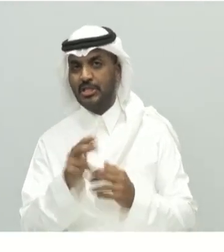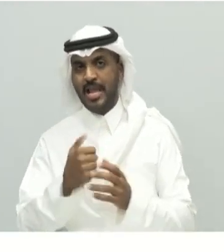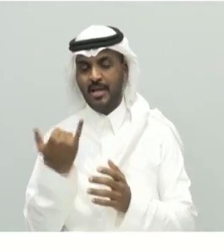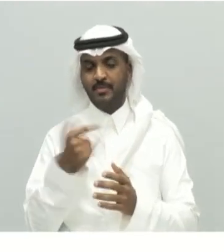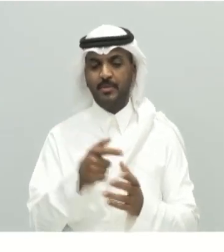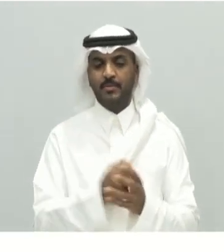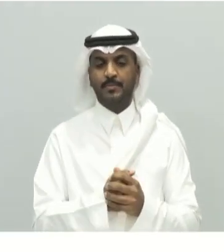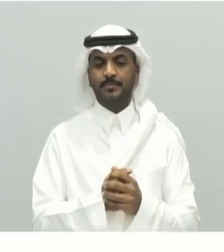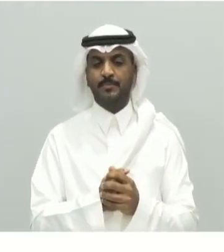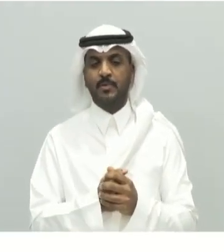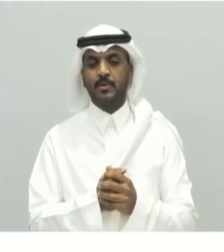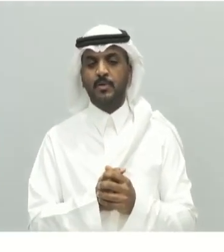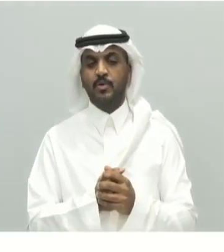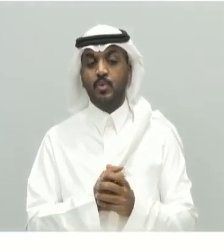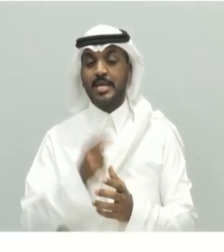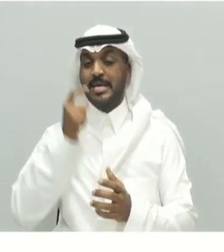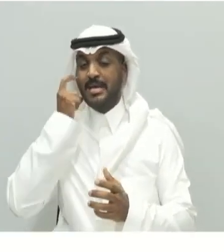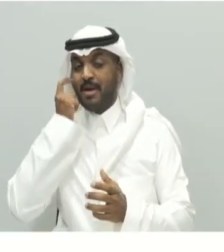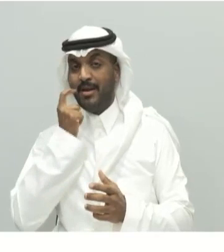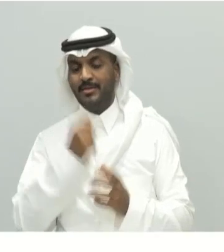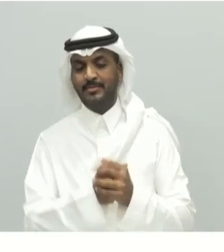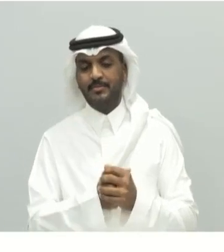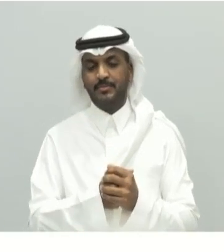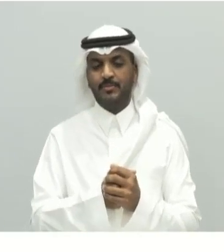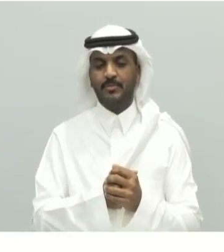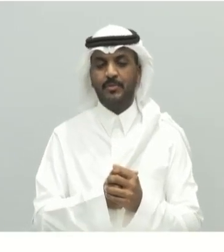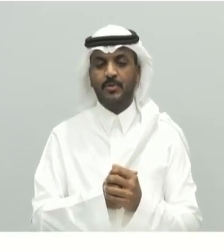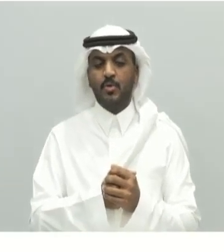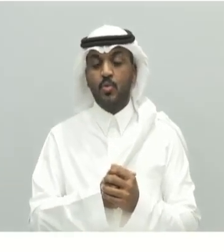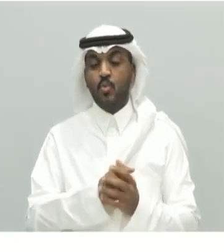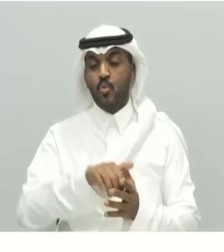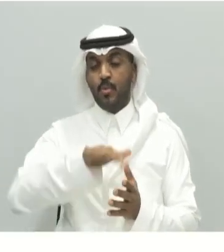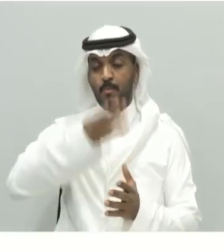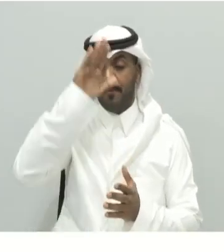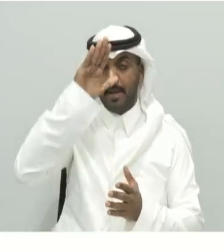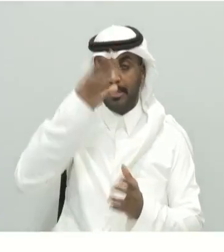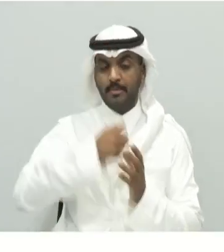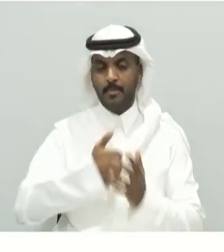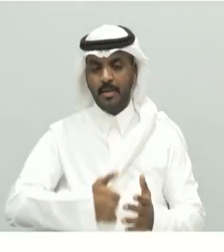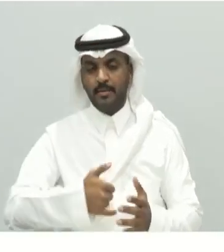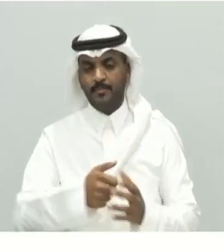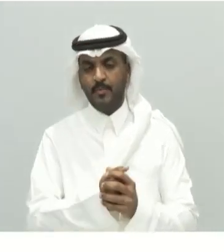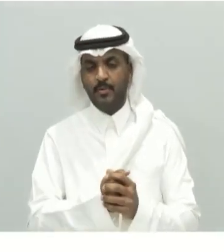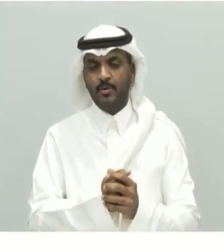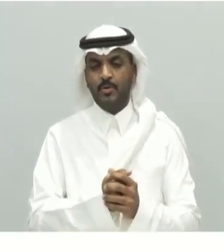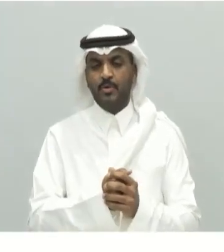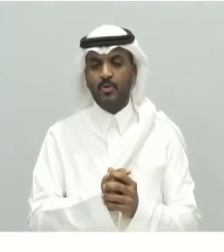العربي والامارات العربيه المتحده ومملكه البحرين